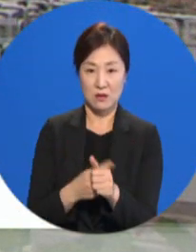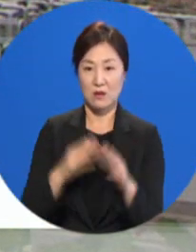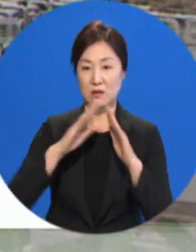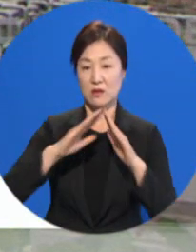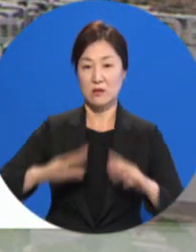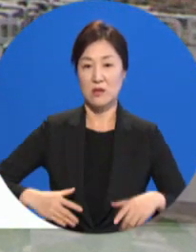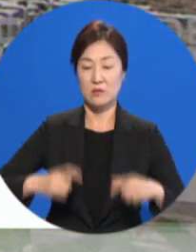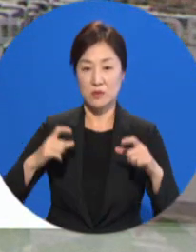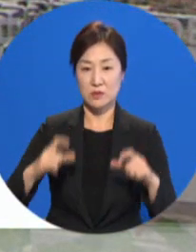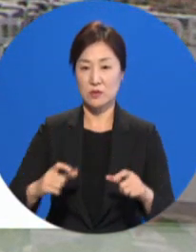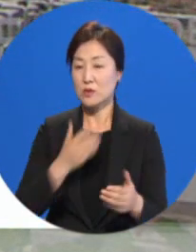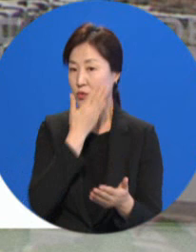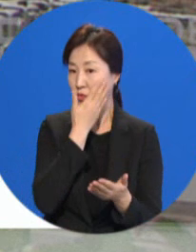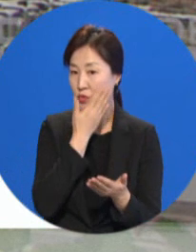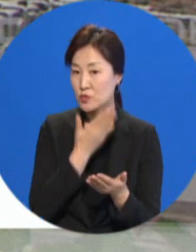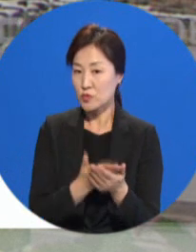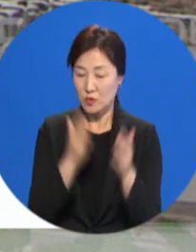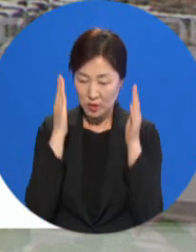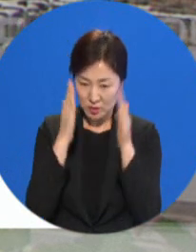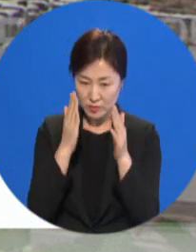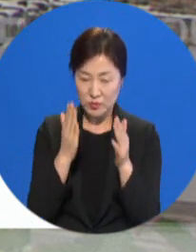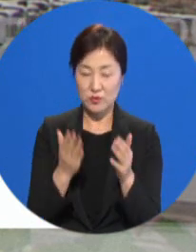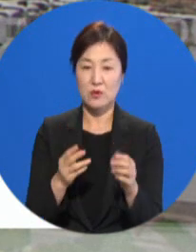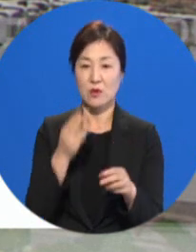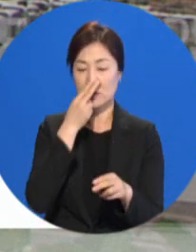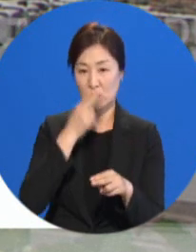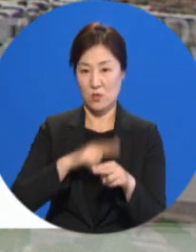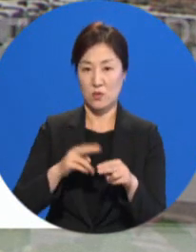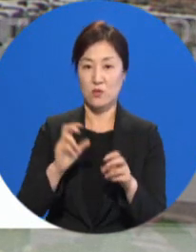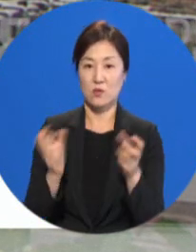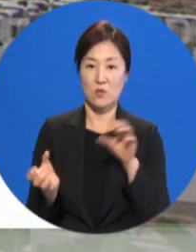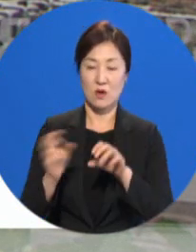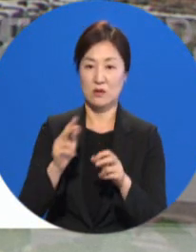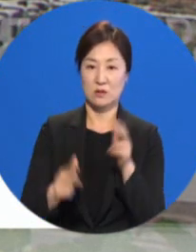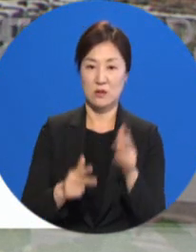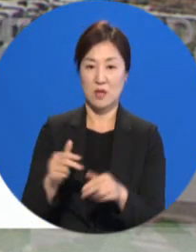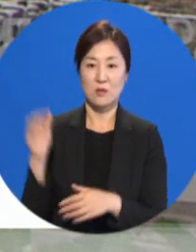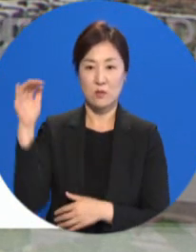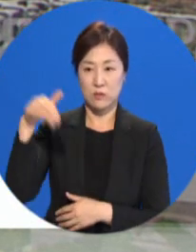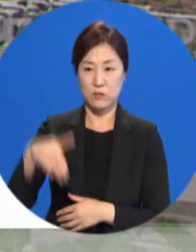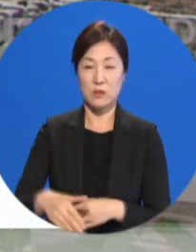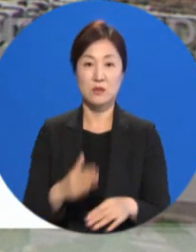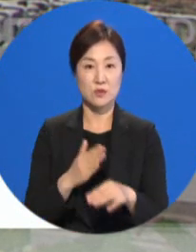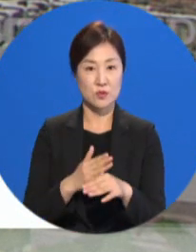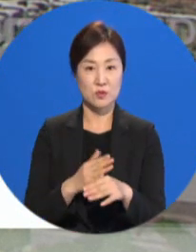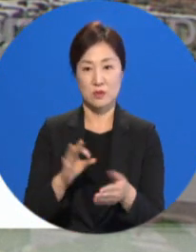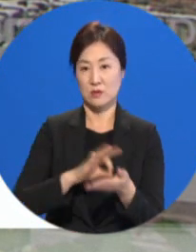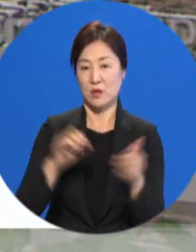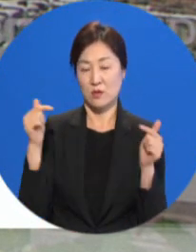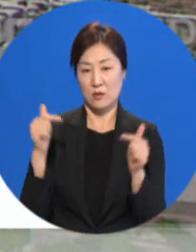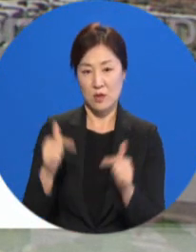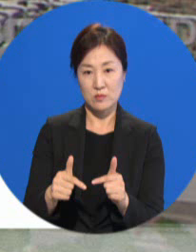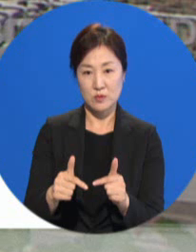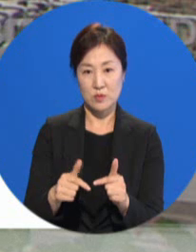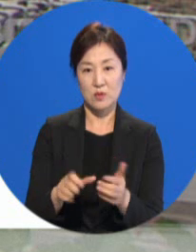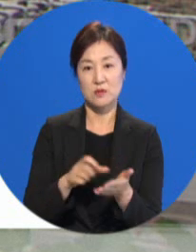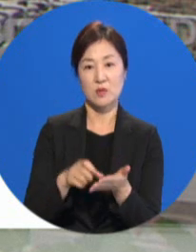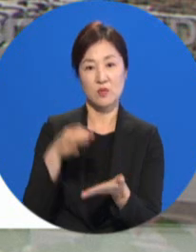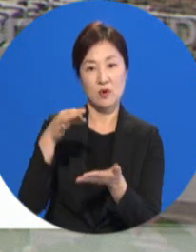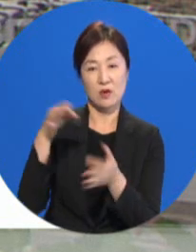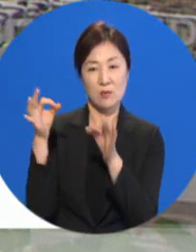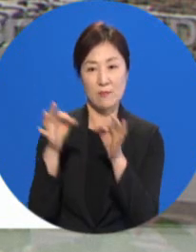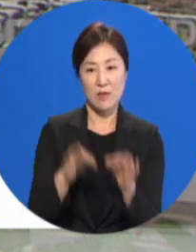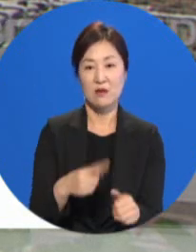주력 업종인 석유화학 산업이 부진을 겪고 있습니다. 수요 감소로 제품 가격이 전반적으로 하락하면서 2분기